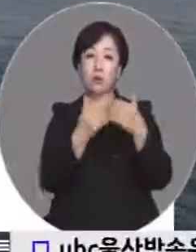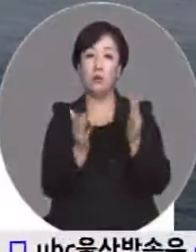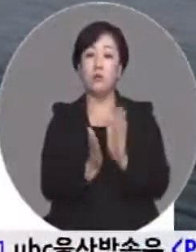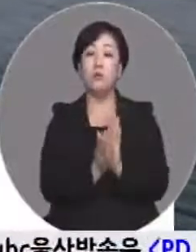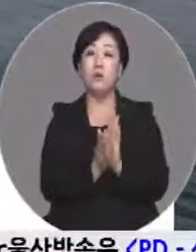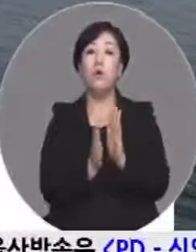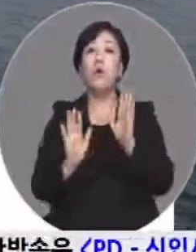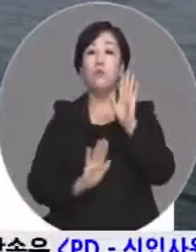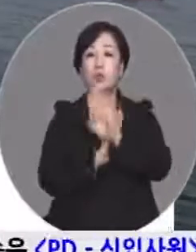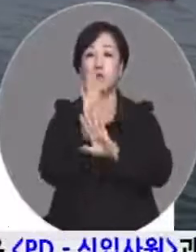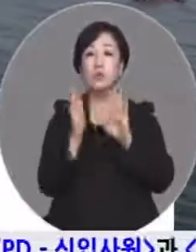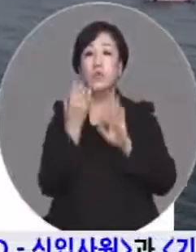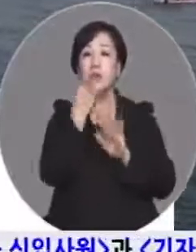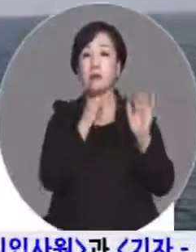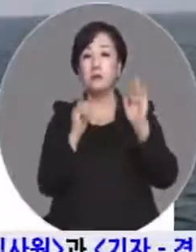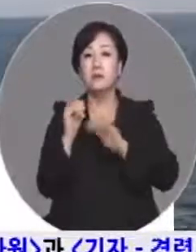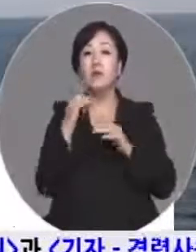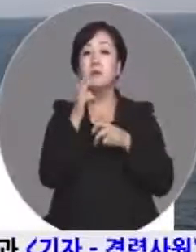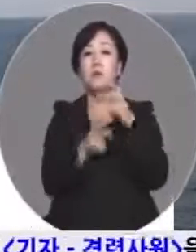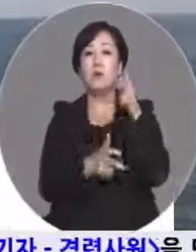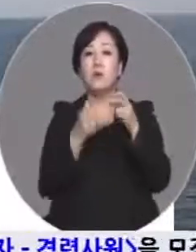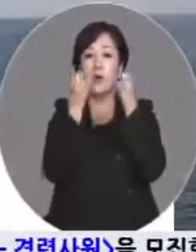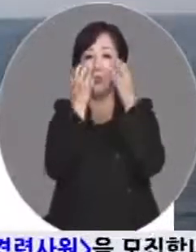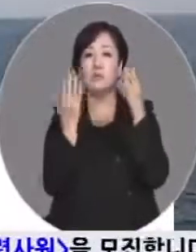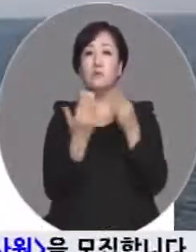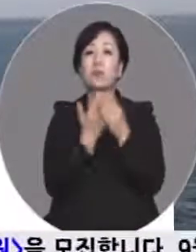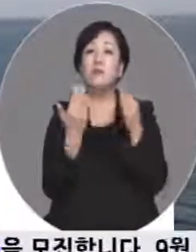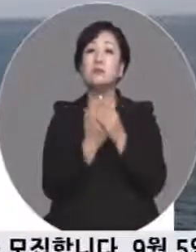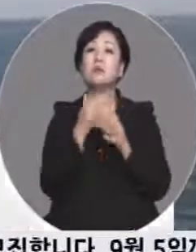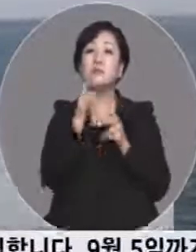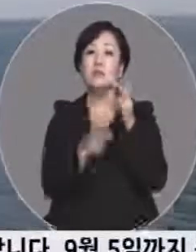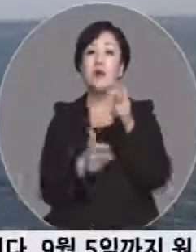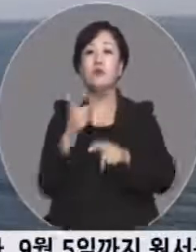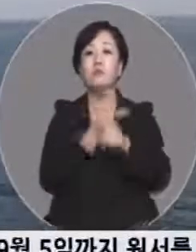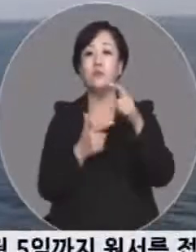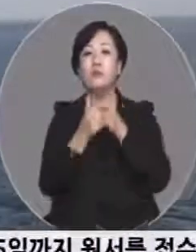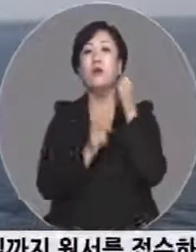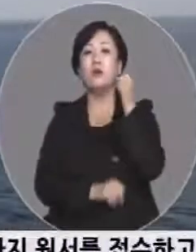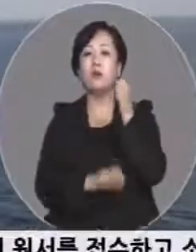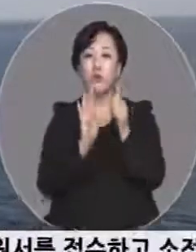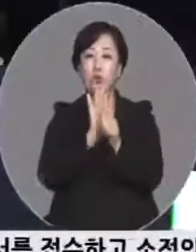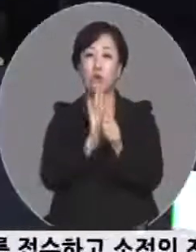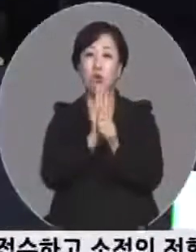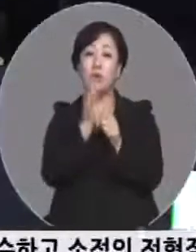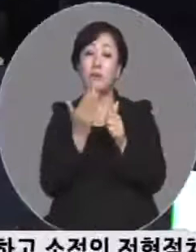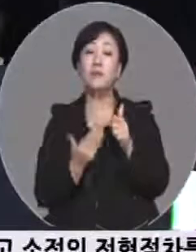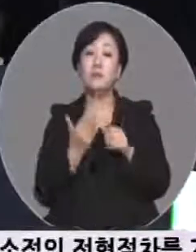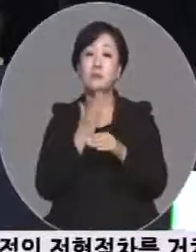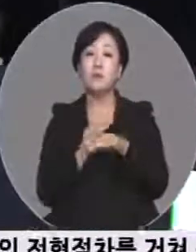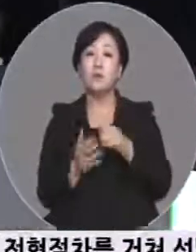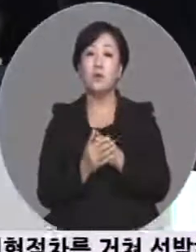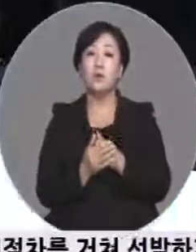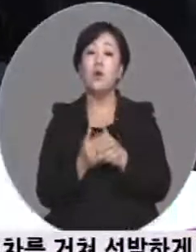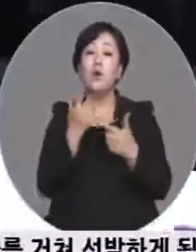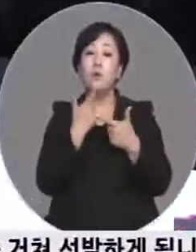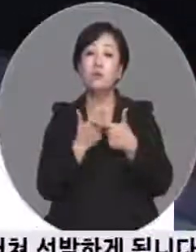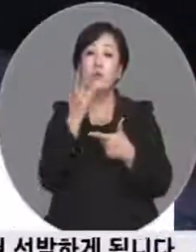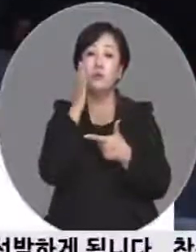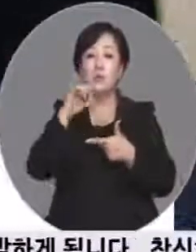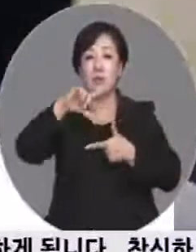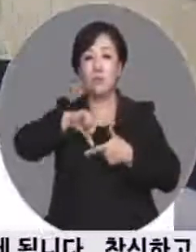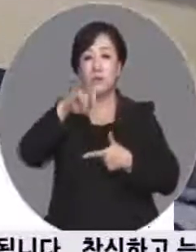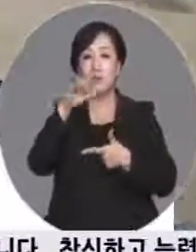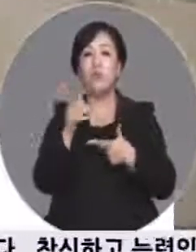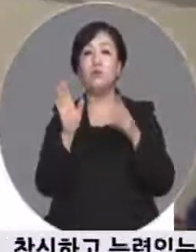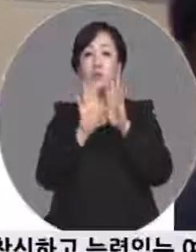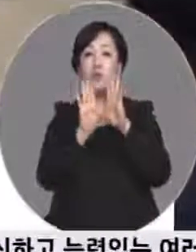그리고 부유식 해상 풍력과 같은 신재생에너지 산업이 태동하고 있기 때문입니다. 부울경 메가시티가 출범도 하기